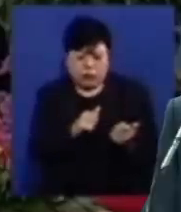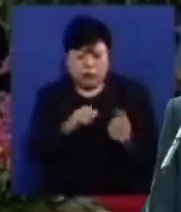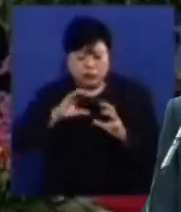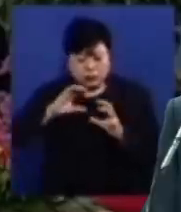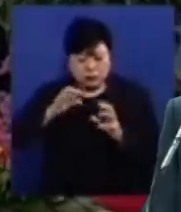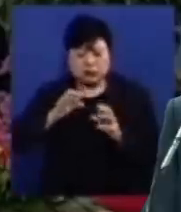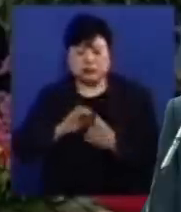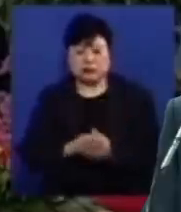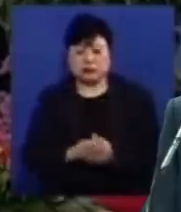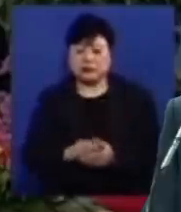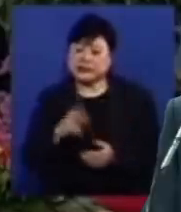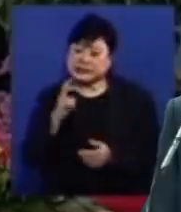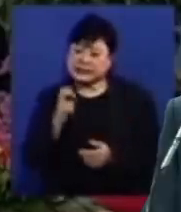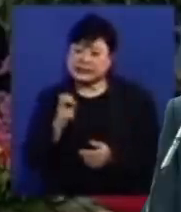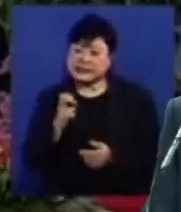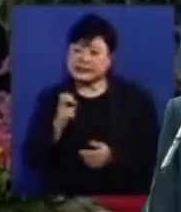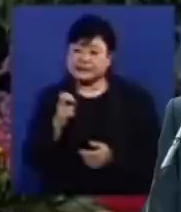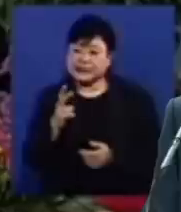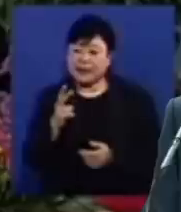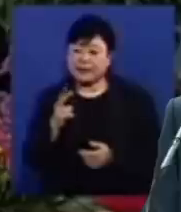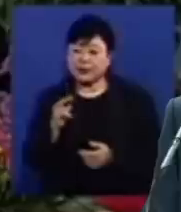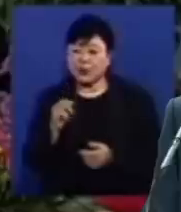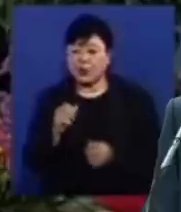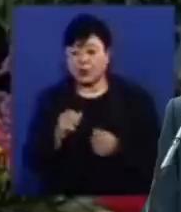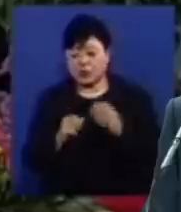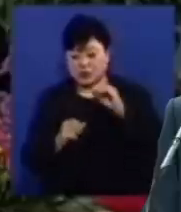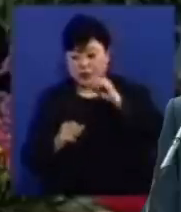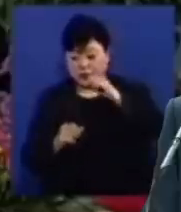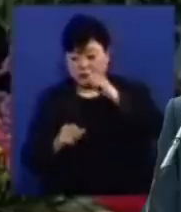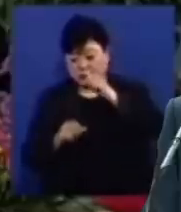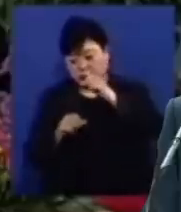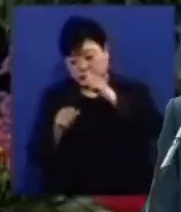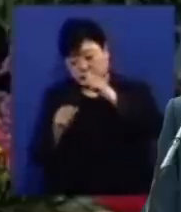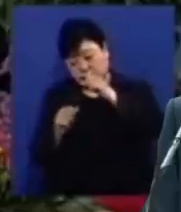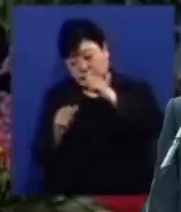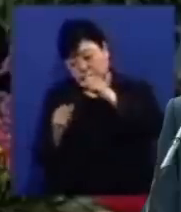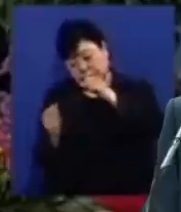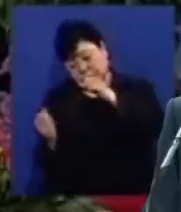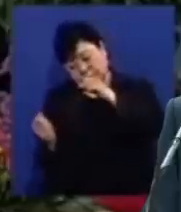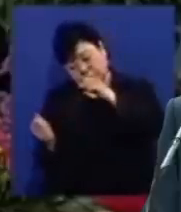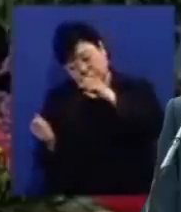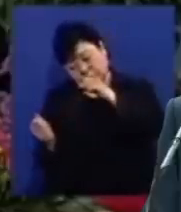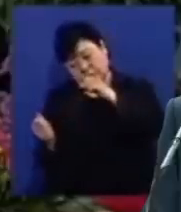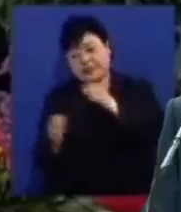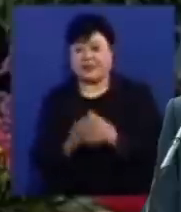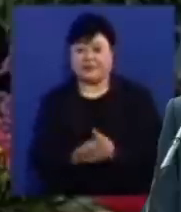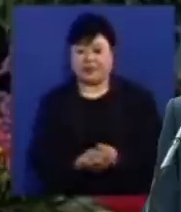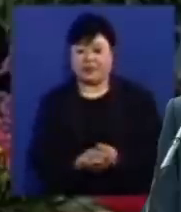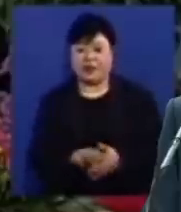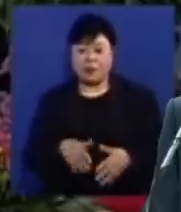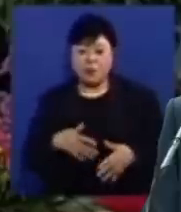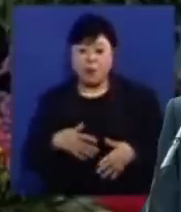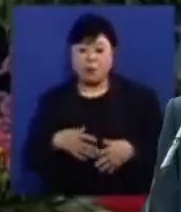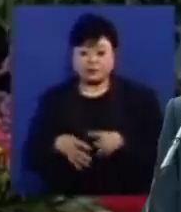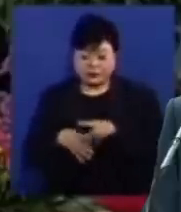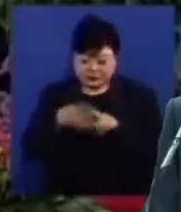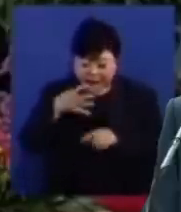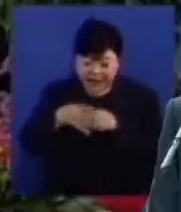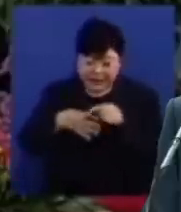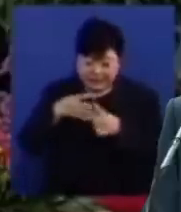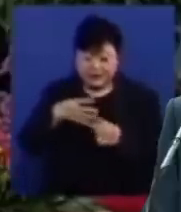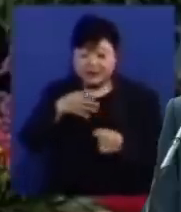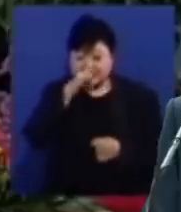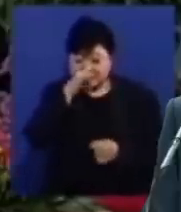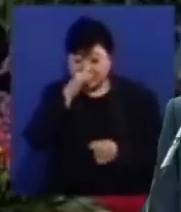약 23도 기울어져서 있기 때문에 봄, 여름, 가을, 겨울 사계절이 있습니다. 만일 지구가 기울어지지